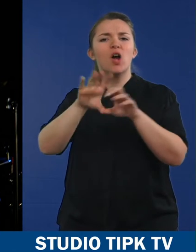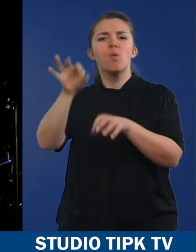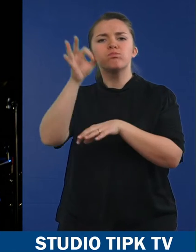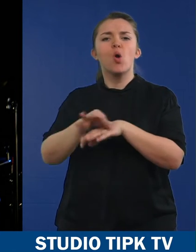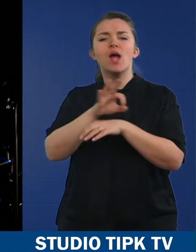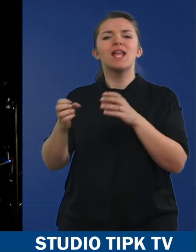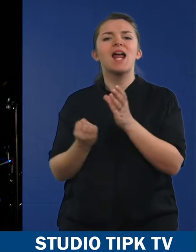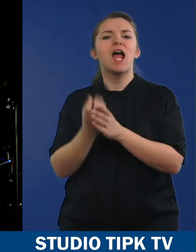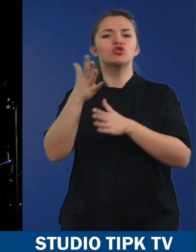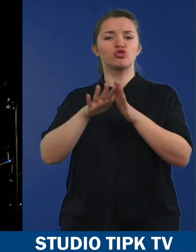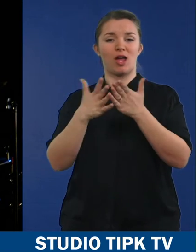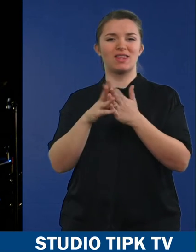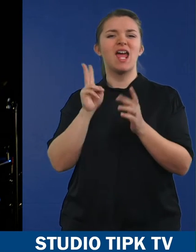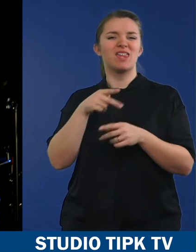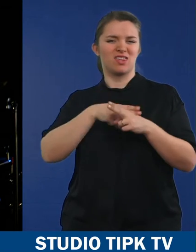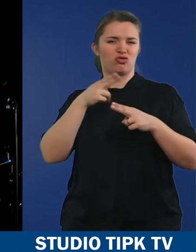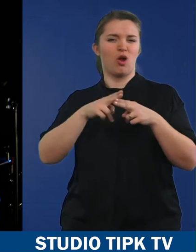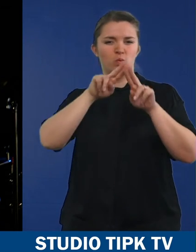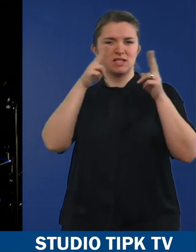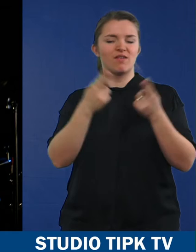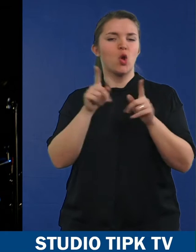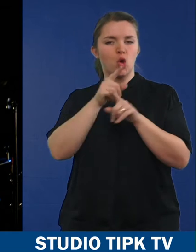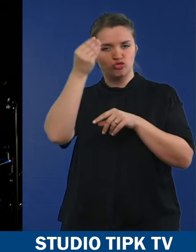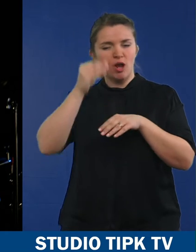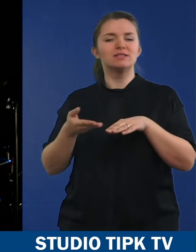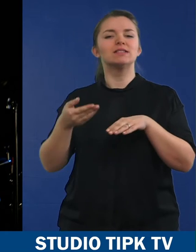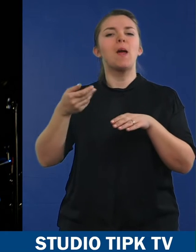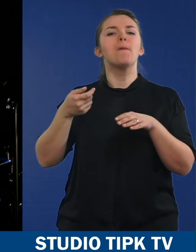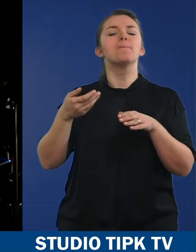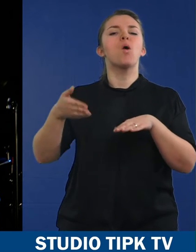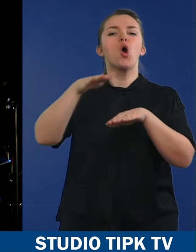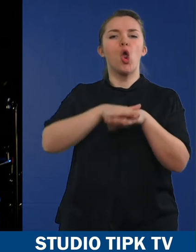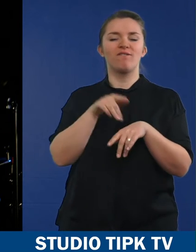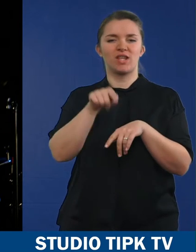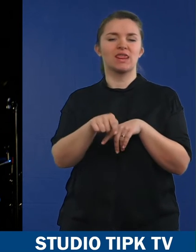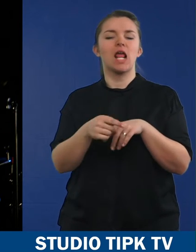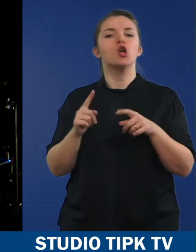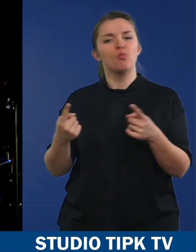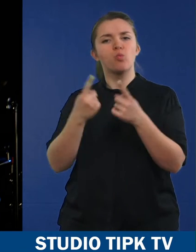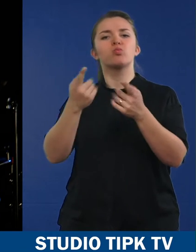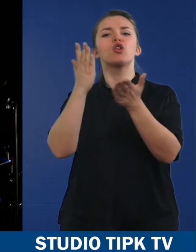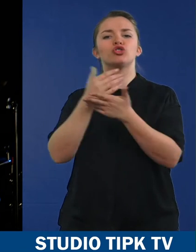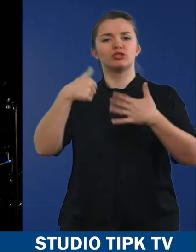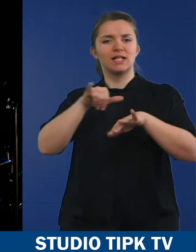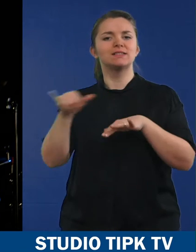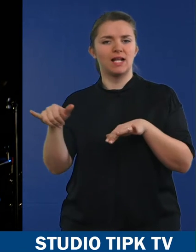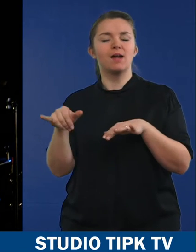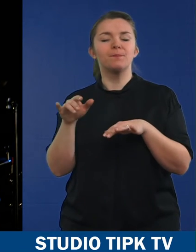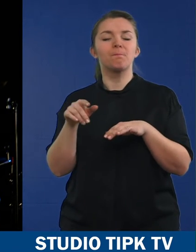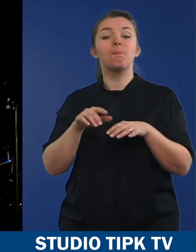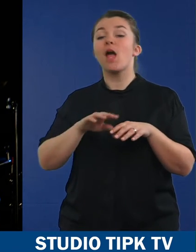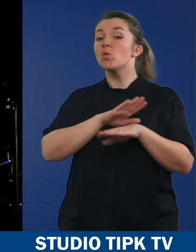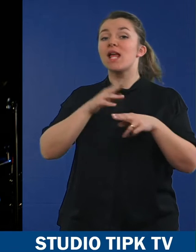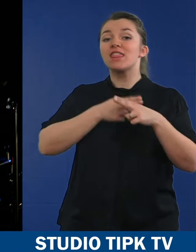projekta Rastoča knjiga, ki ga Državni svet kot častni pokrovitelj spodbuja že 16 let.